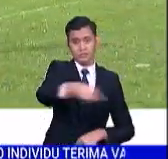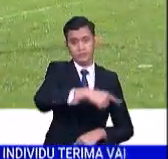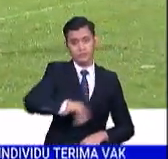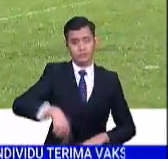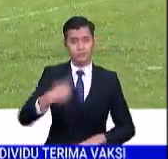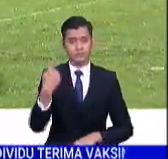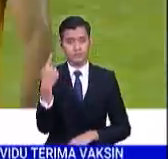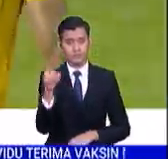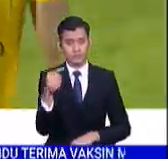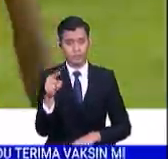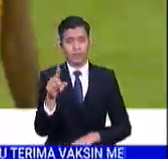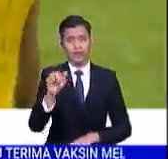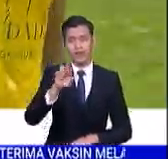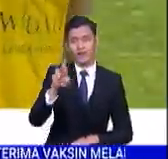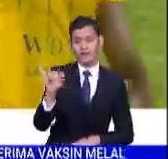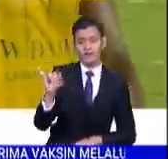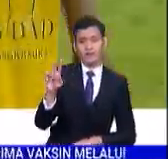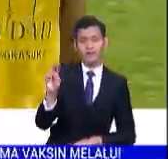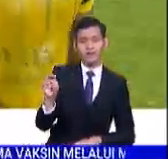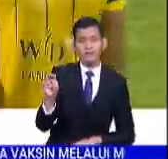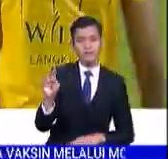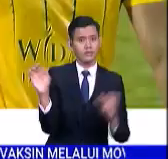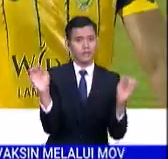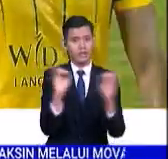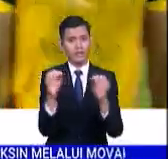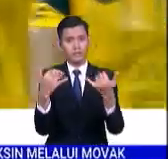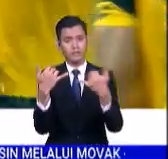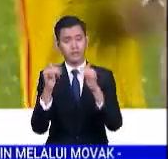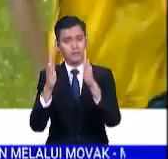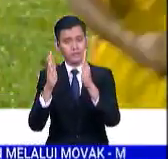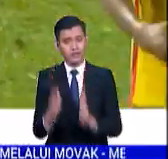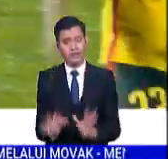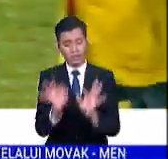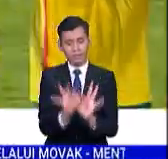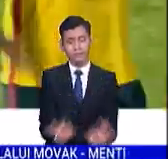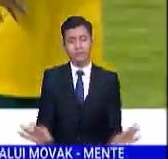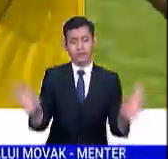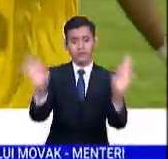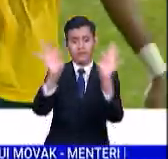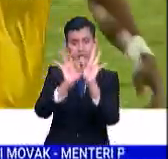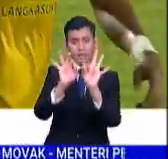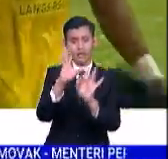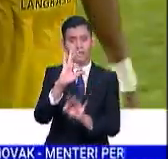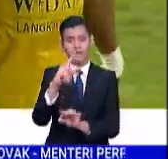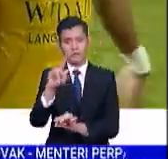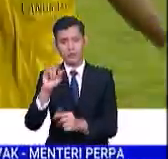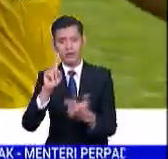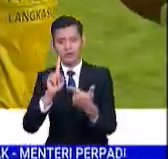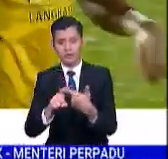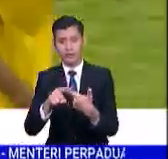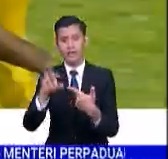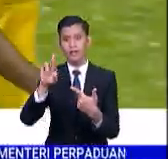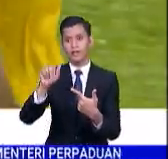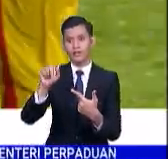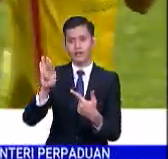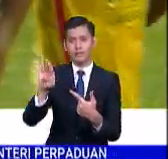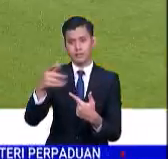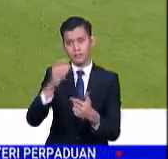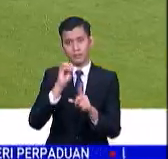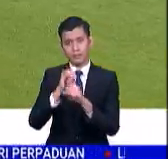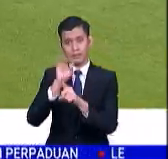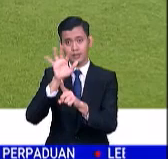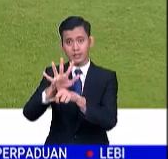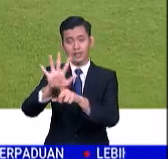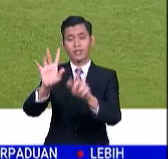FC, Aldi Syahrin Sahak, ketiadaan beberapa pemain tonggak termasuk Kepa Sherman dan Rabih Ataya nyata memberi